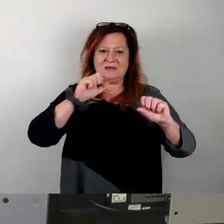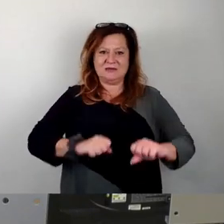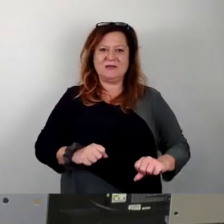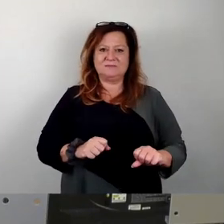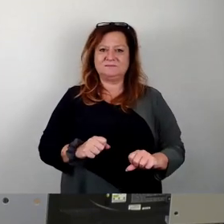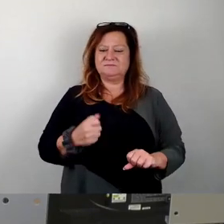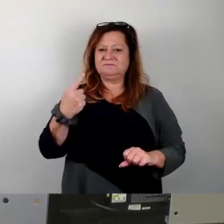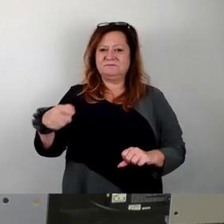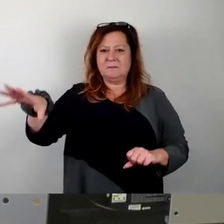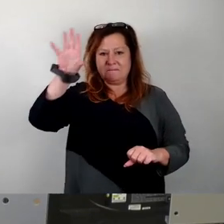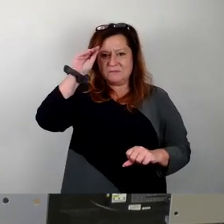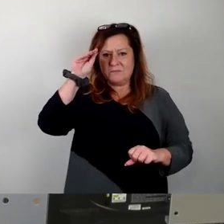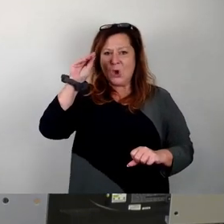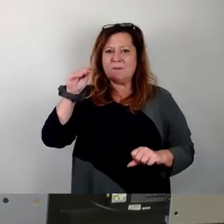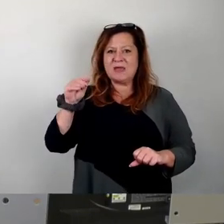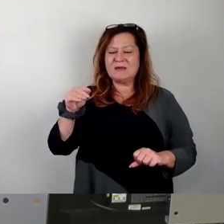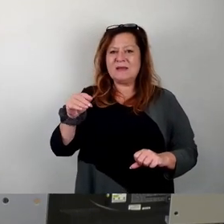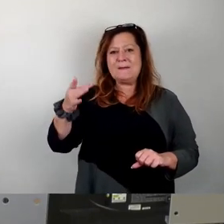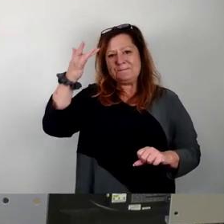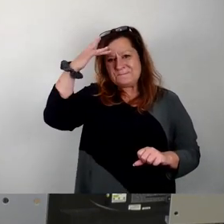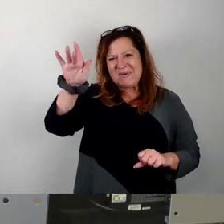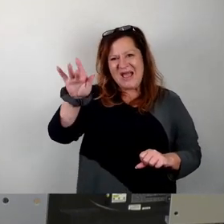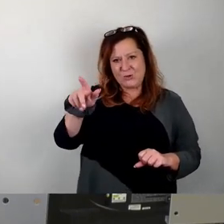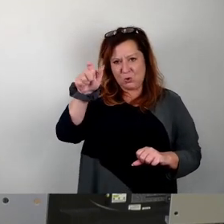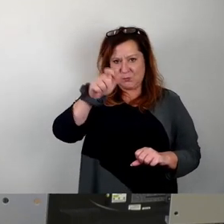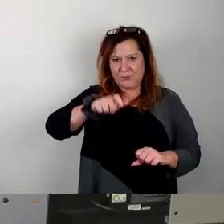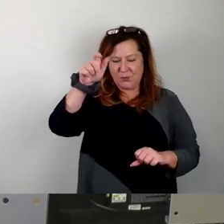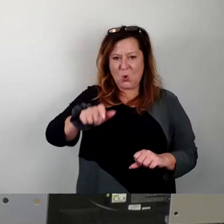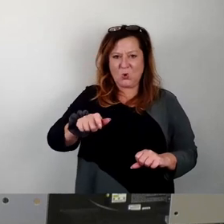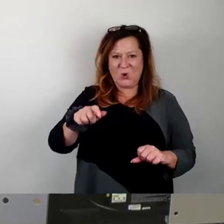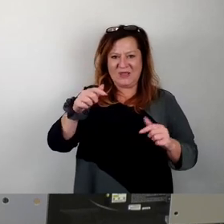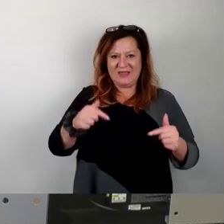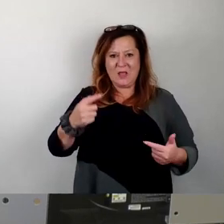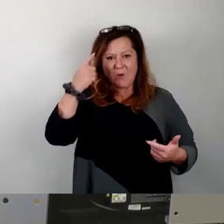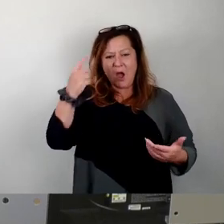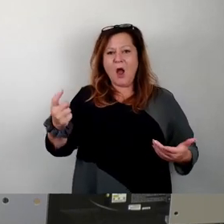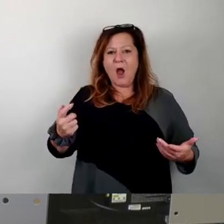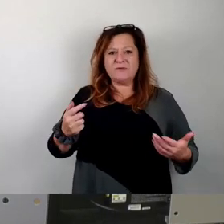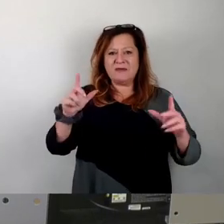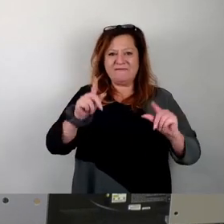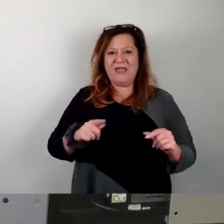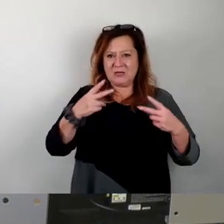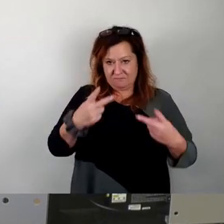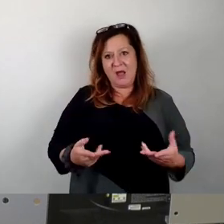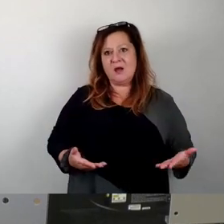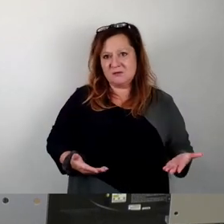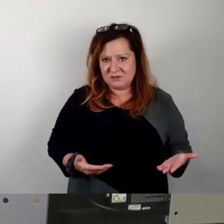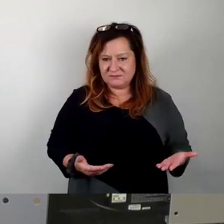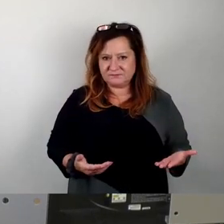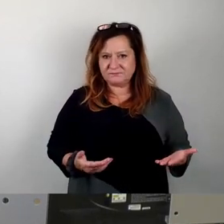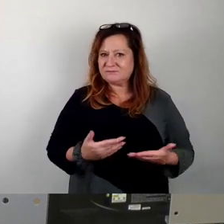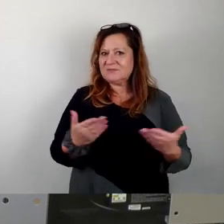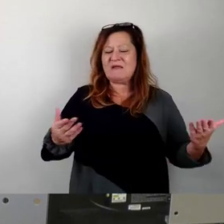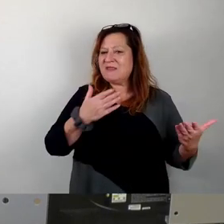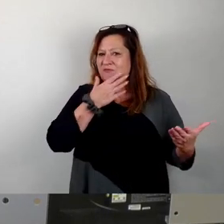ja das mit der Meinung der Bürger hier im Rat, die relativ wenig geachtet wird, ne? Also, was wollen wir? Nach dem